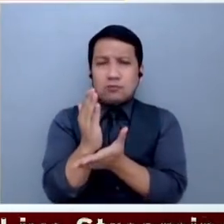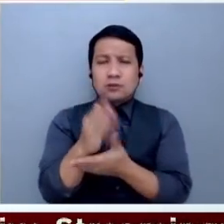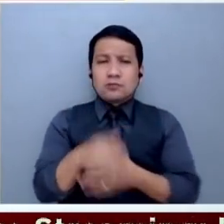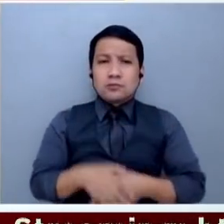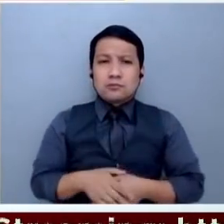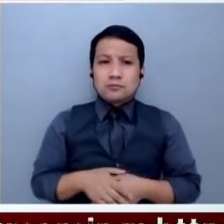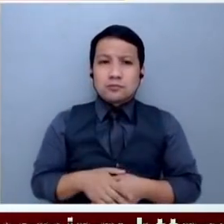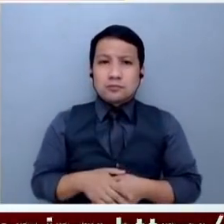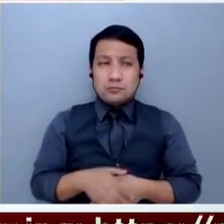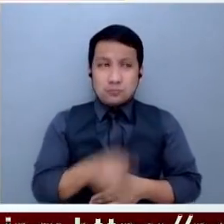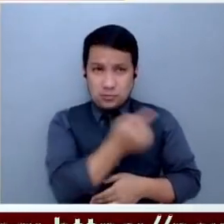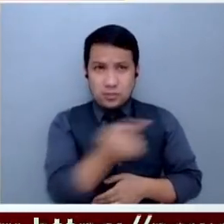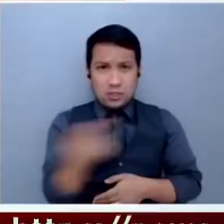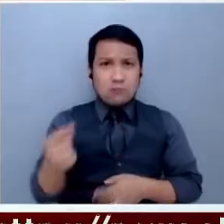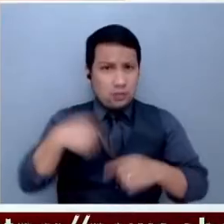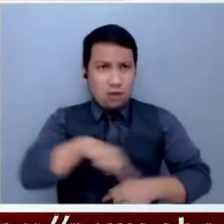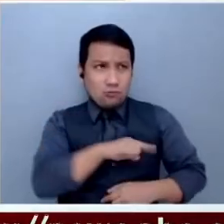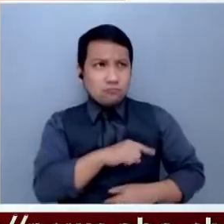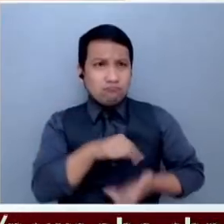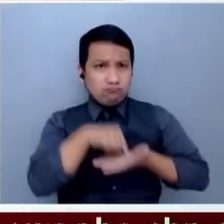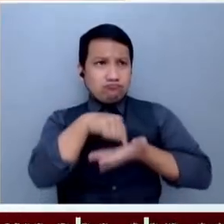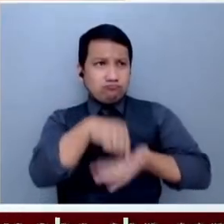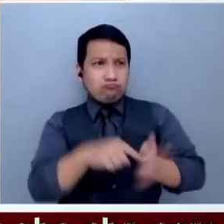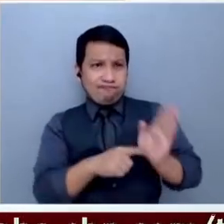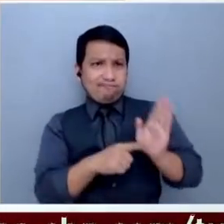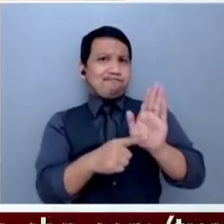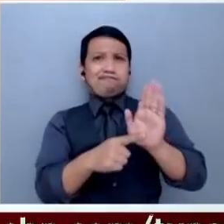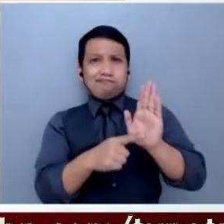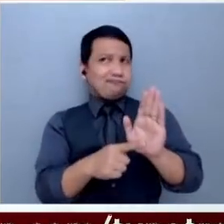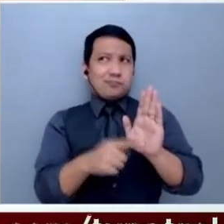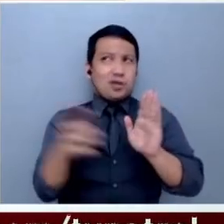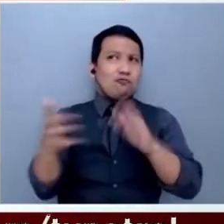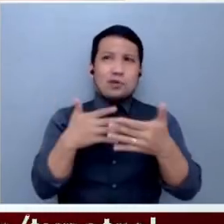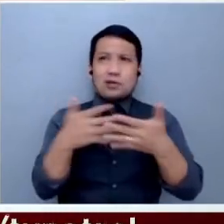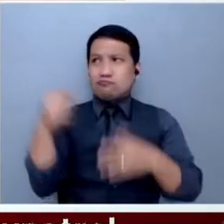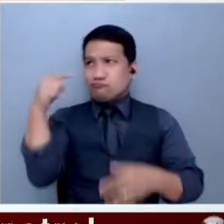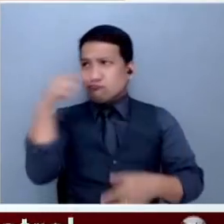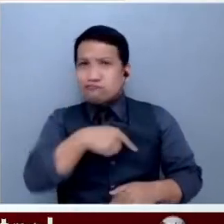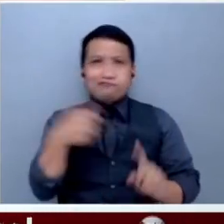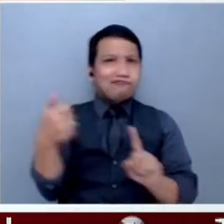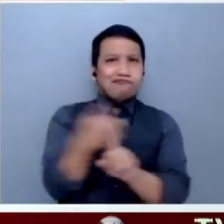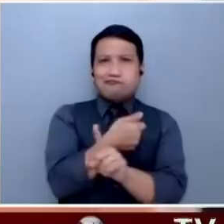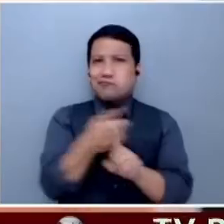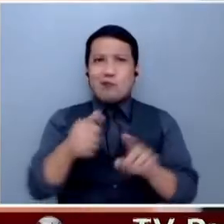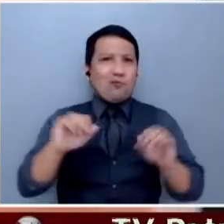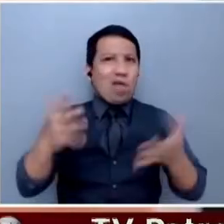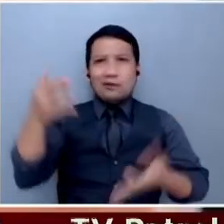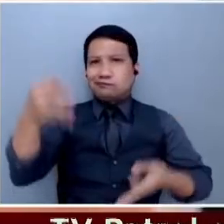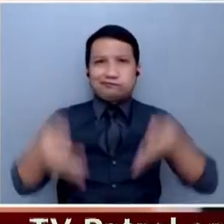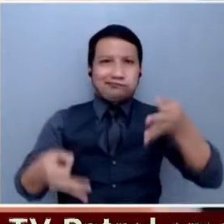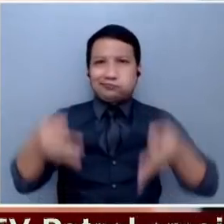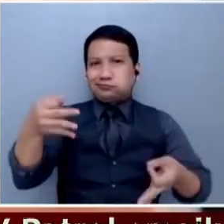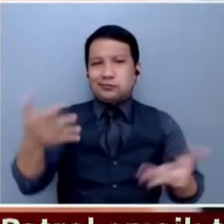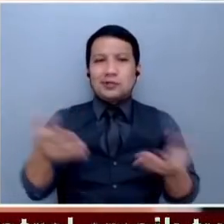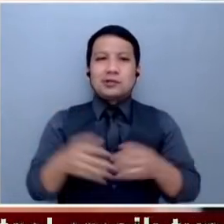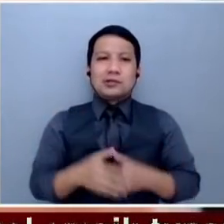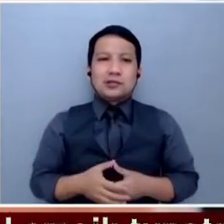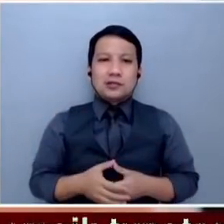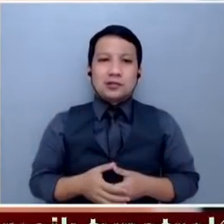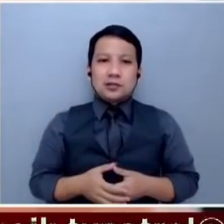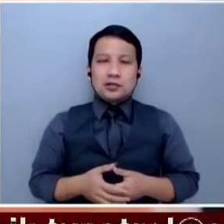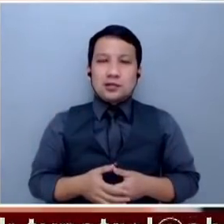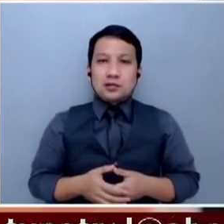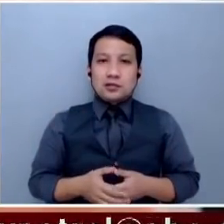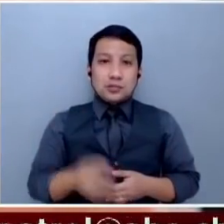pagkakataon, manindigan laban sa kasinungalingan, sa pang-aabuso, sa kawalang katarungan. Sa Senado, sinusulong